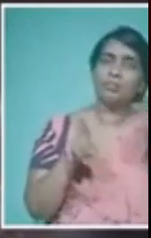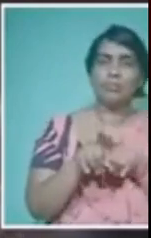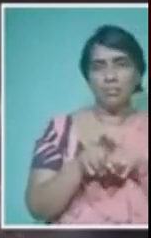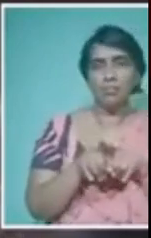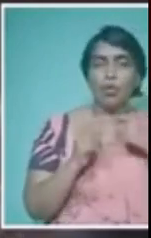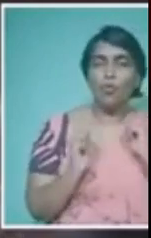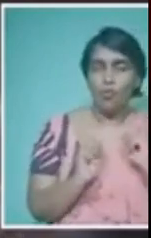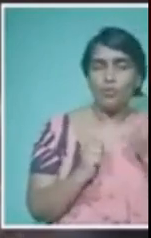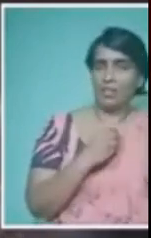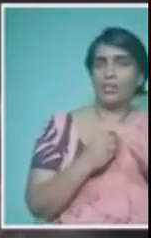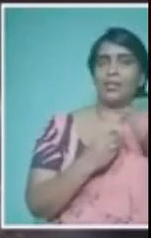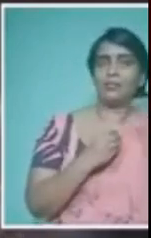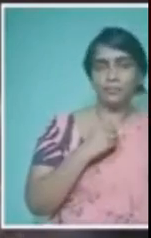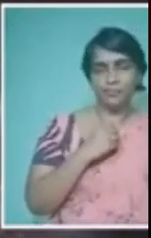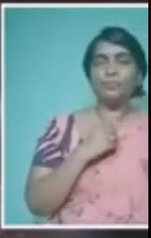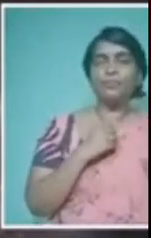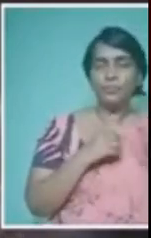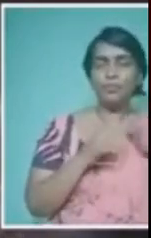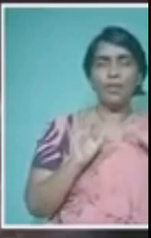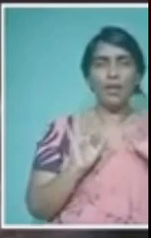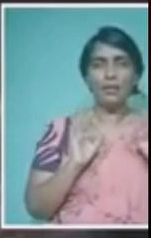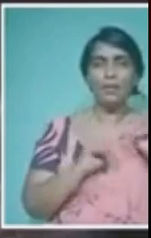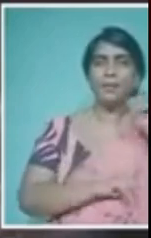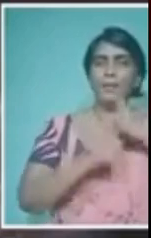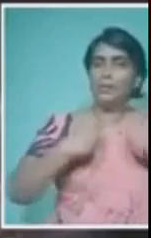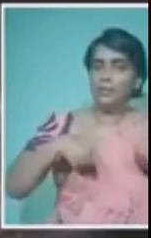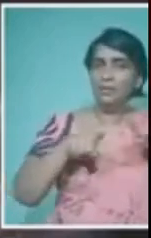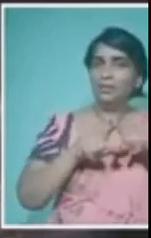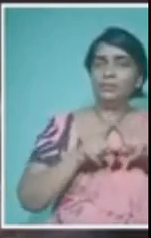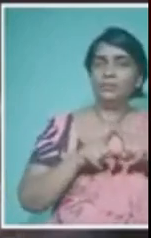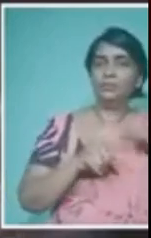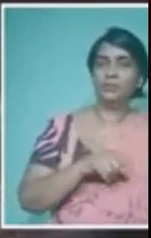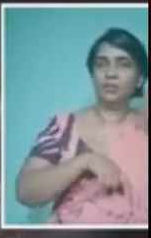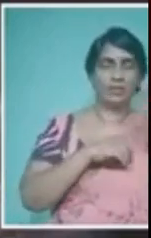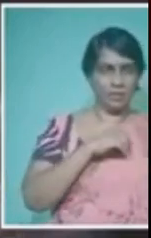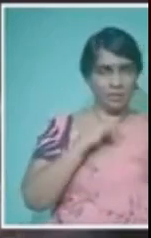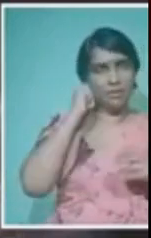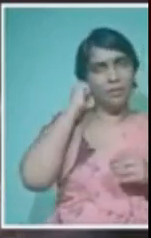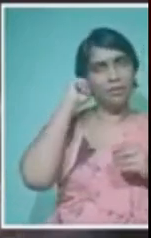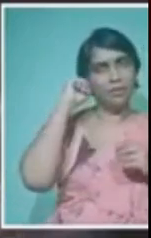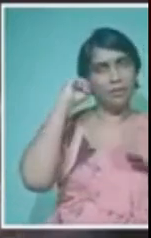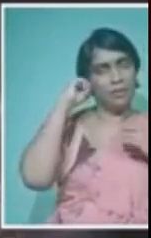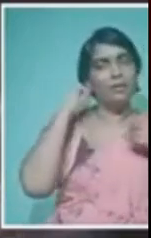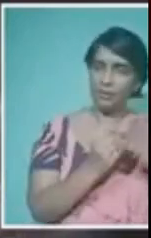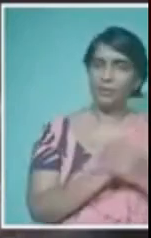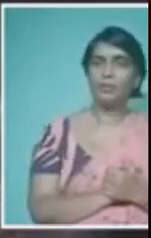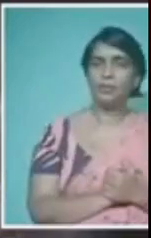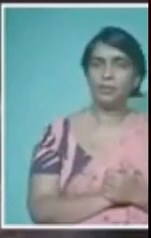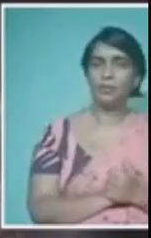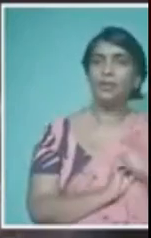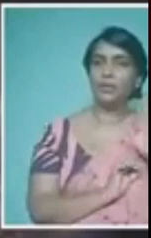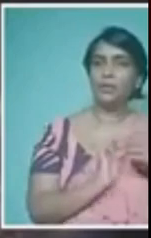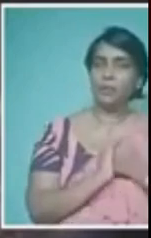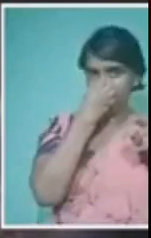ඔබතුමා උත්සාහ කරනවා මේ සාමාන්‍ය පාර්ලිමේන්තු සම්ප්‍රදායෙන් පිට අපිට කතාවට අවස්ථාව ලබා දෙන්න. අපි ඒකන විශ්තුතිවන්ත වෙනවා. ඒ